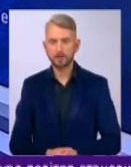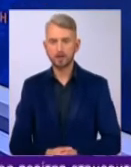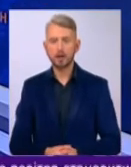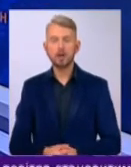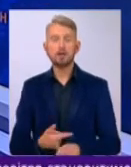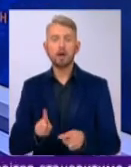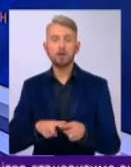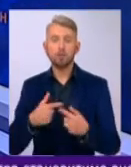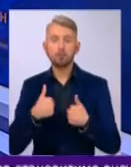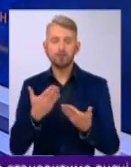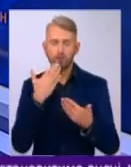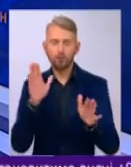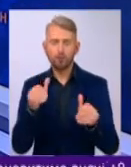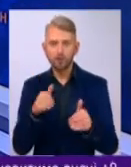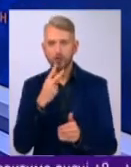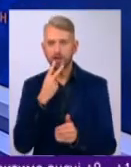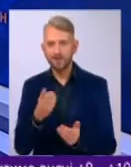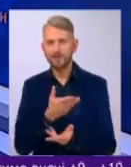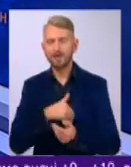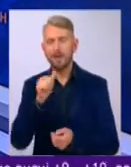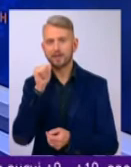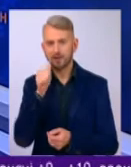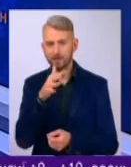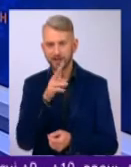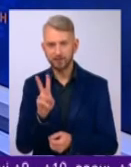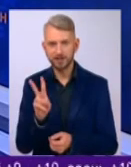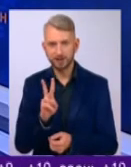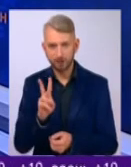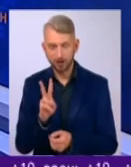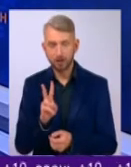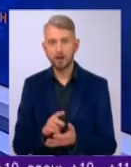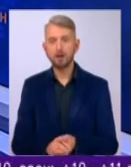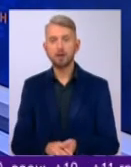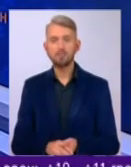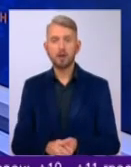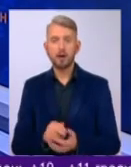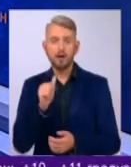на цю хвилину я з вами прощаюся. Дивіться «Київ Лайф» о 22:15. Підіб'ємо підсумки дня, а завтра